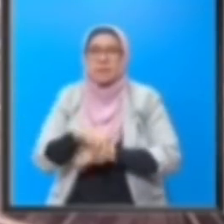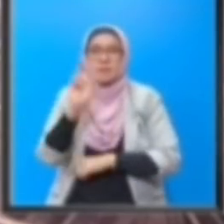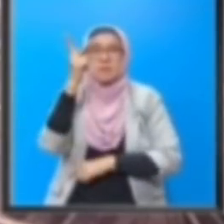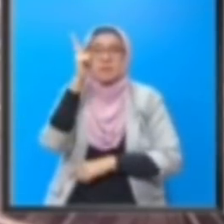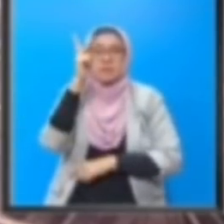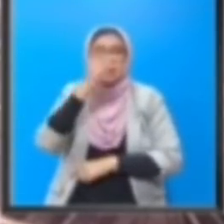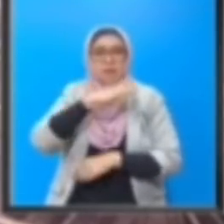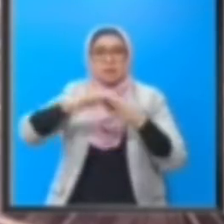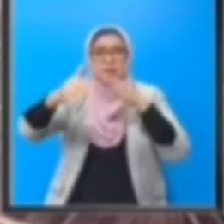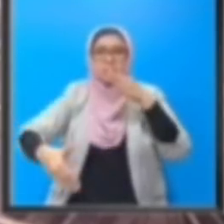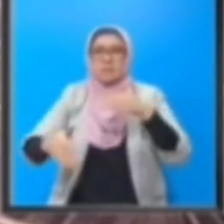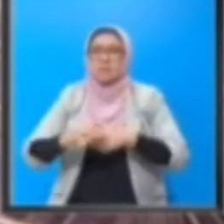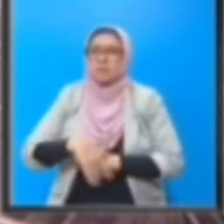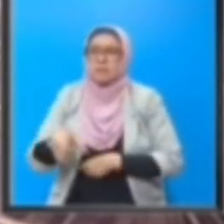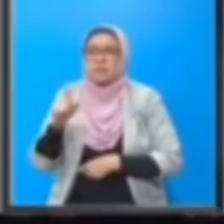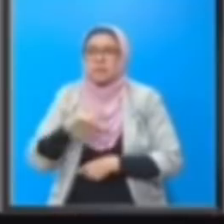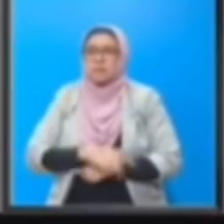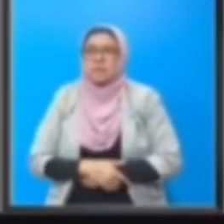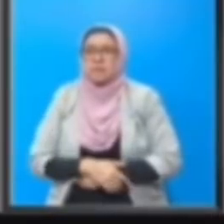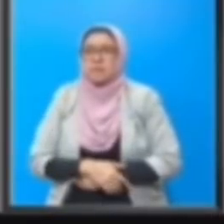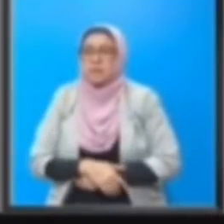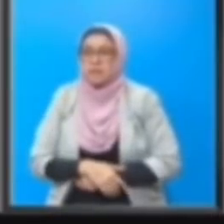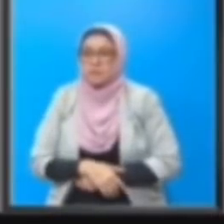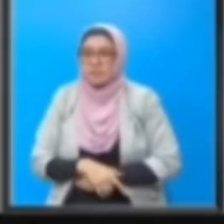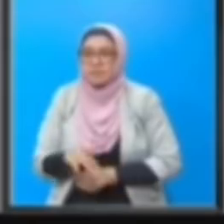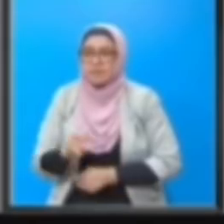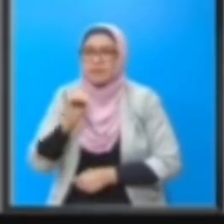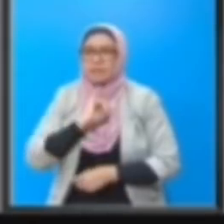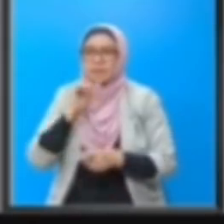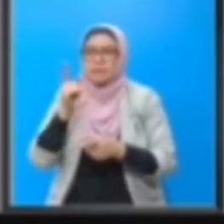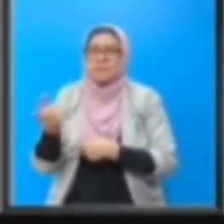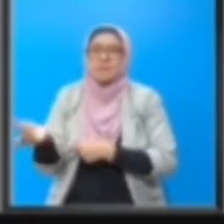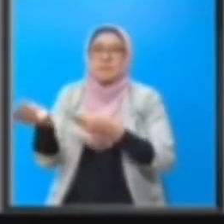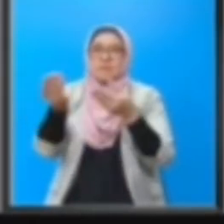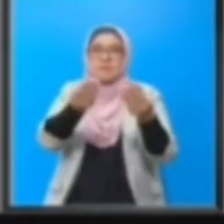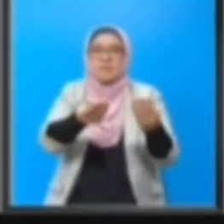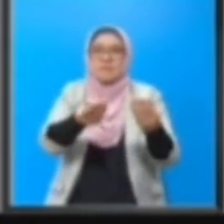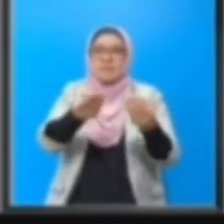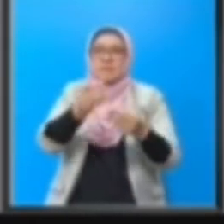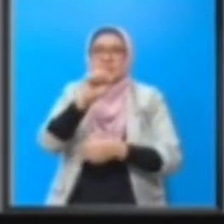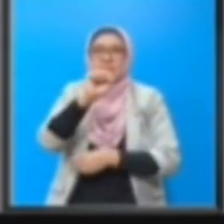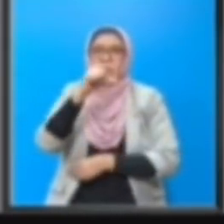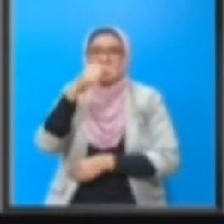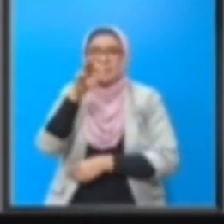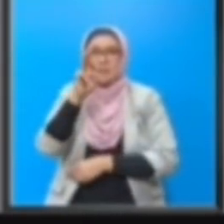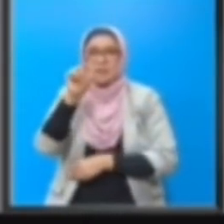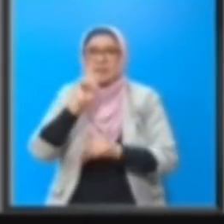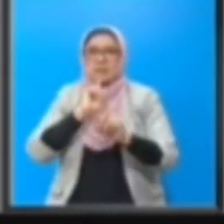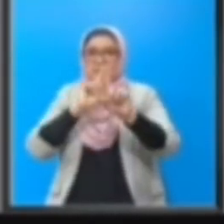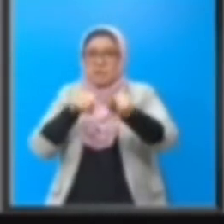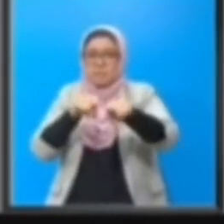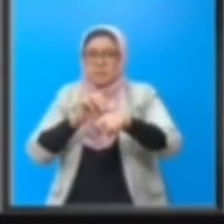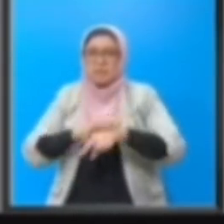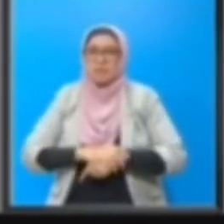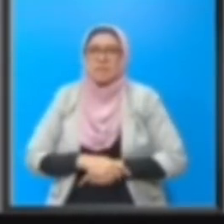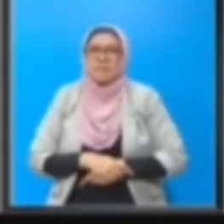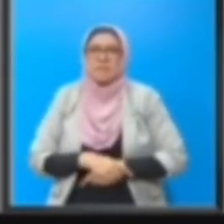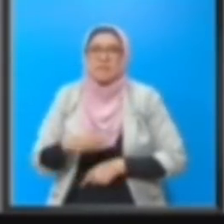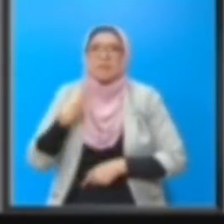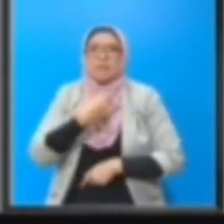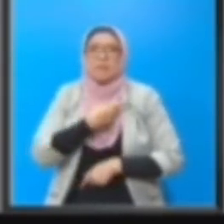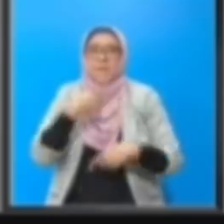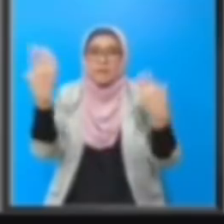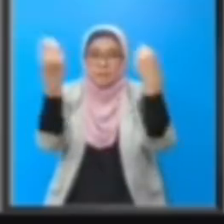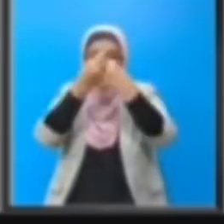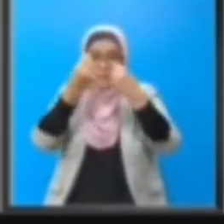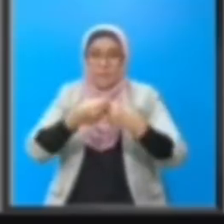kepung telah habis, tapi saya ingin respon kepada Segamut. Ya, kita mengambil kira sepanjang 20